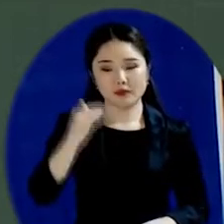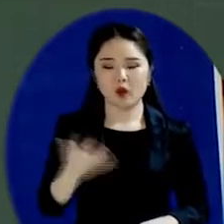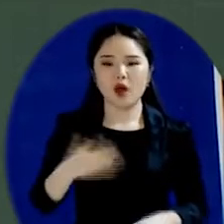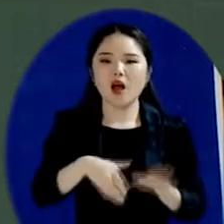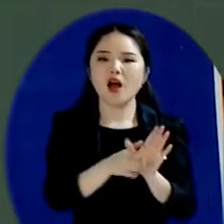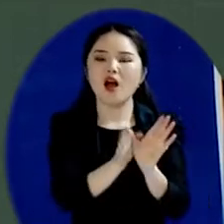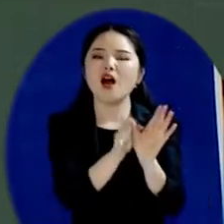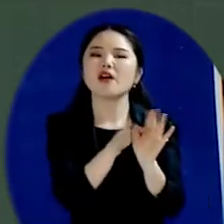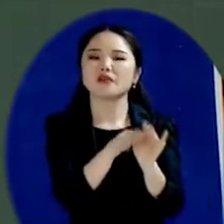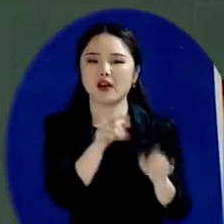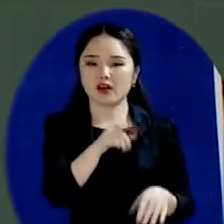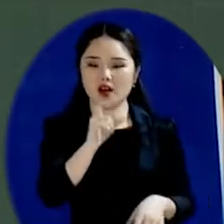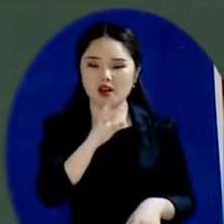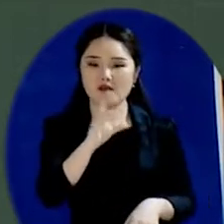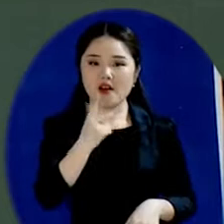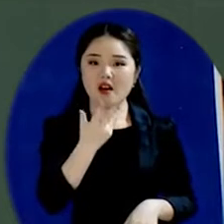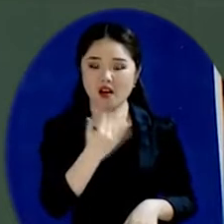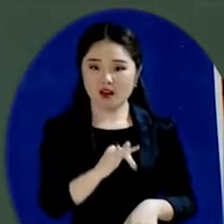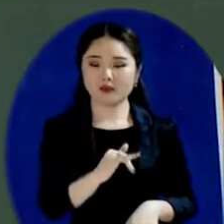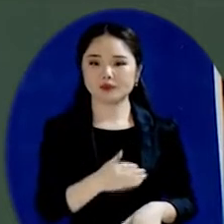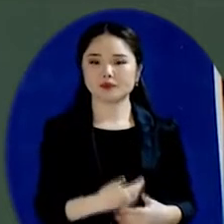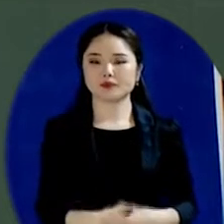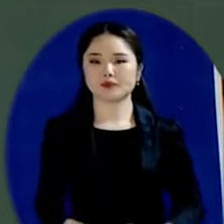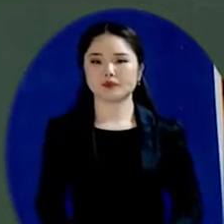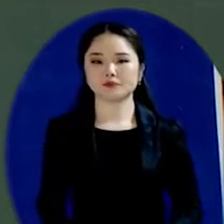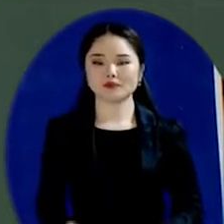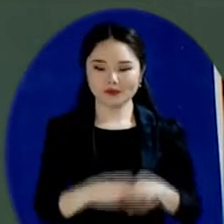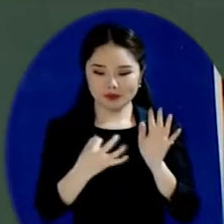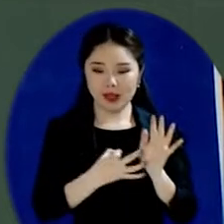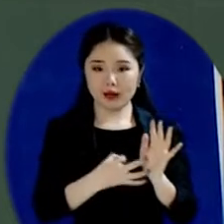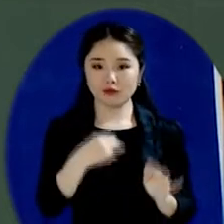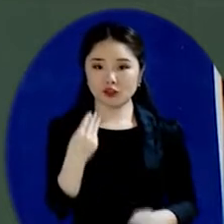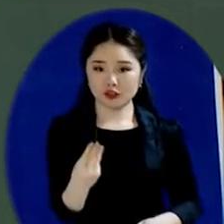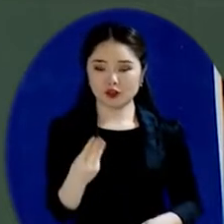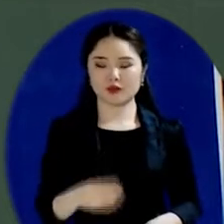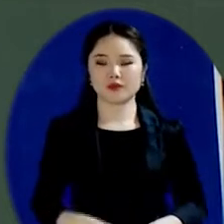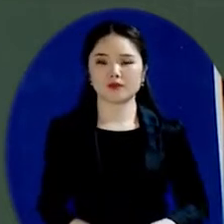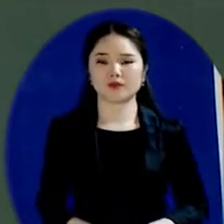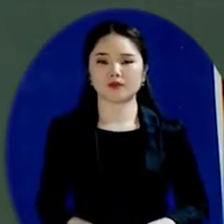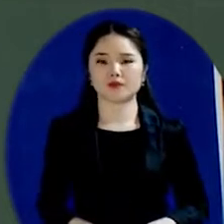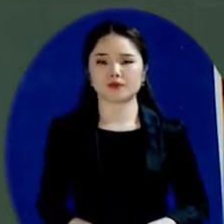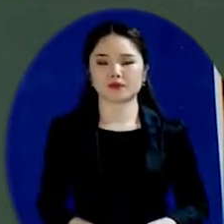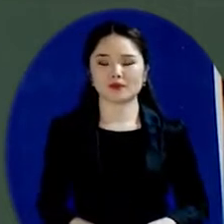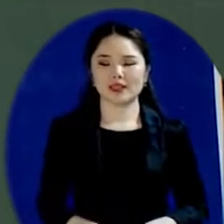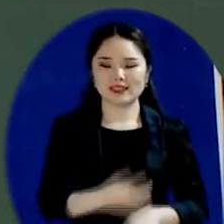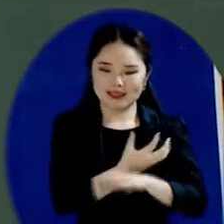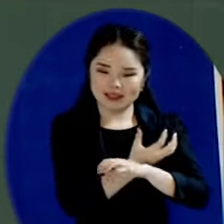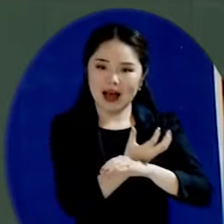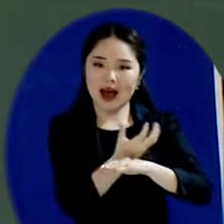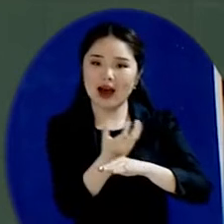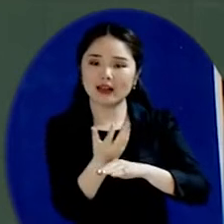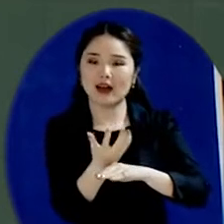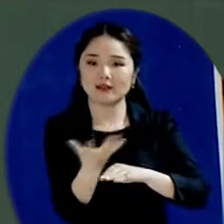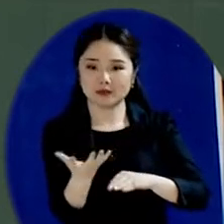эрвээхэ. Эрвээхэ хід байна уу? Тоолоорой гэхэд 8 гэсэн байна. За дараагийн зараа хід байна